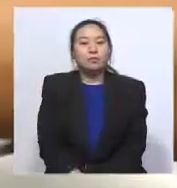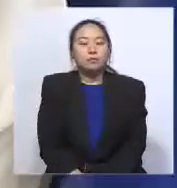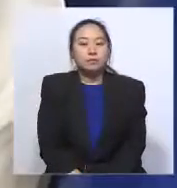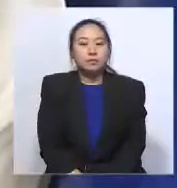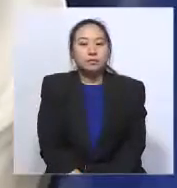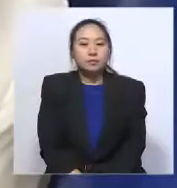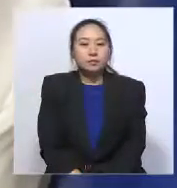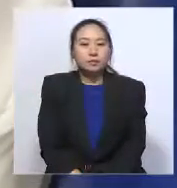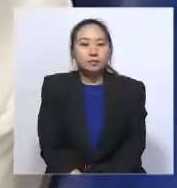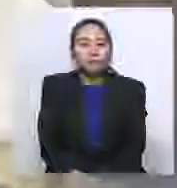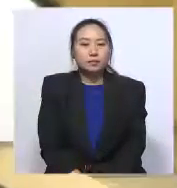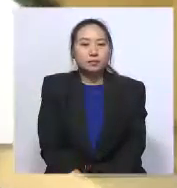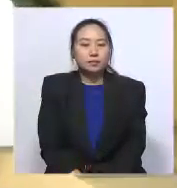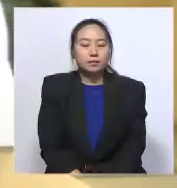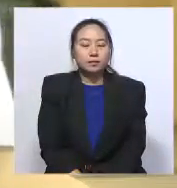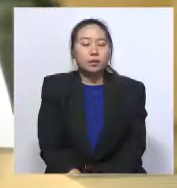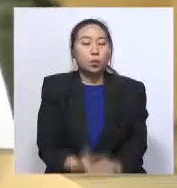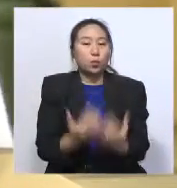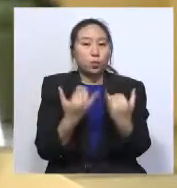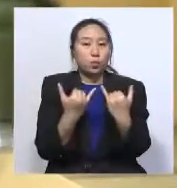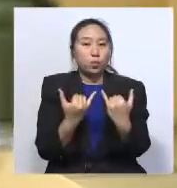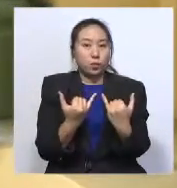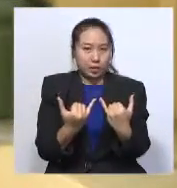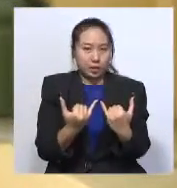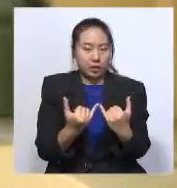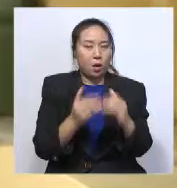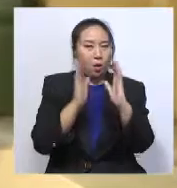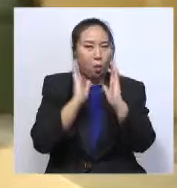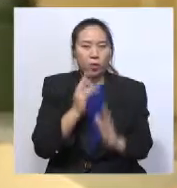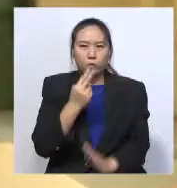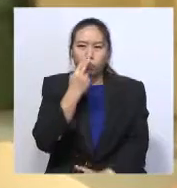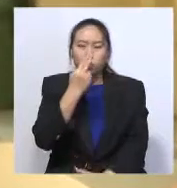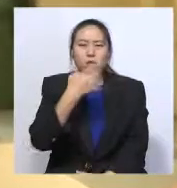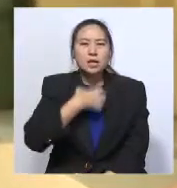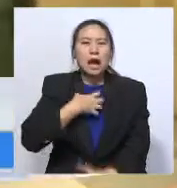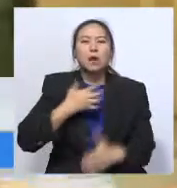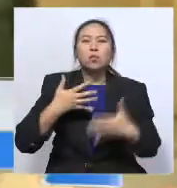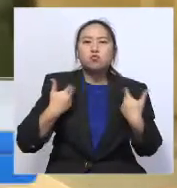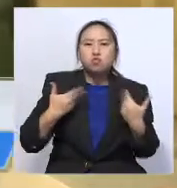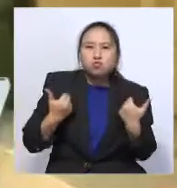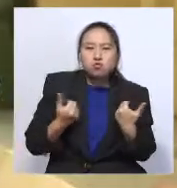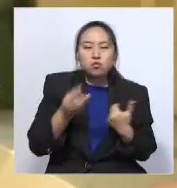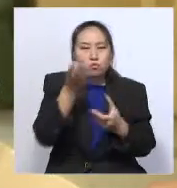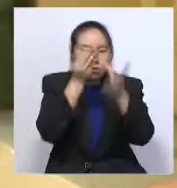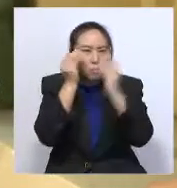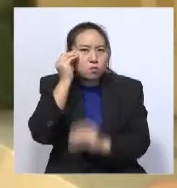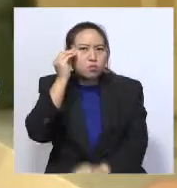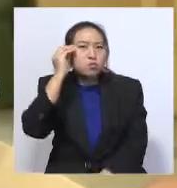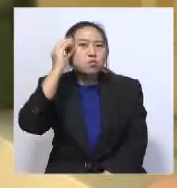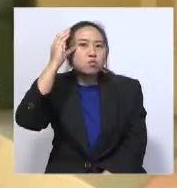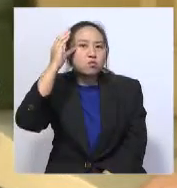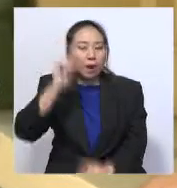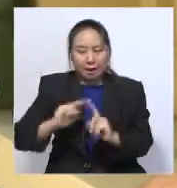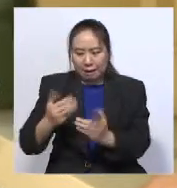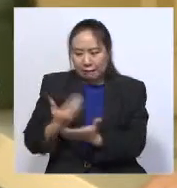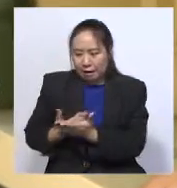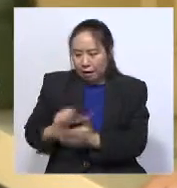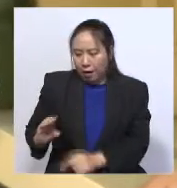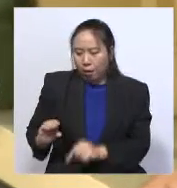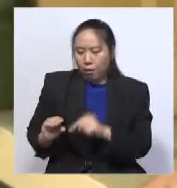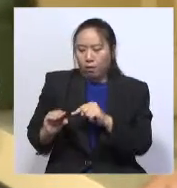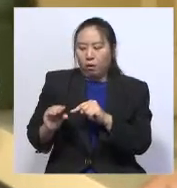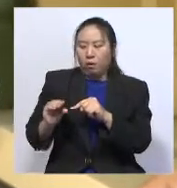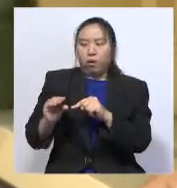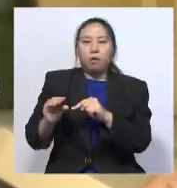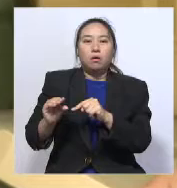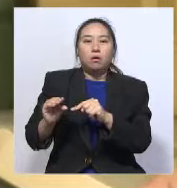ดค่ะ วันนี้คนอยากดูรายการที่สนุกแต่ได้ความรู้แต่ถ้ามีเงินอยู่แค่นี้ด้วยศักยภ